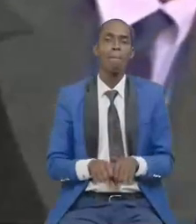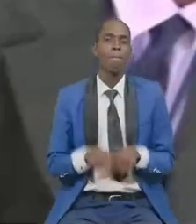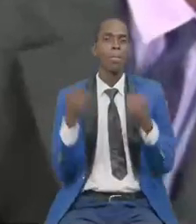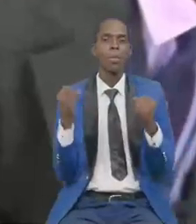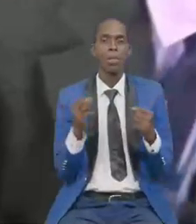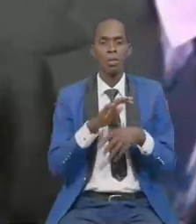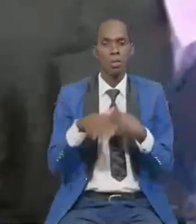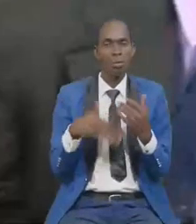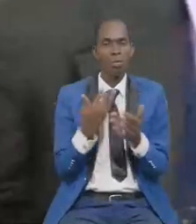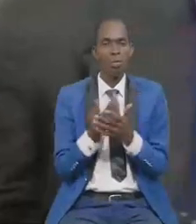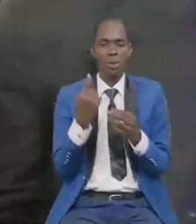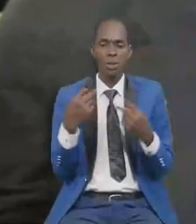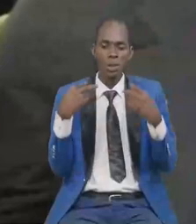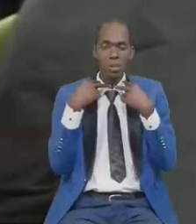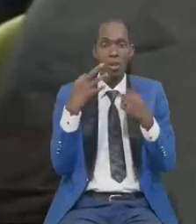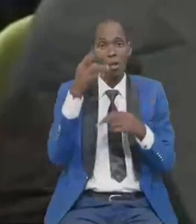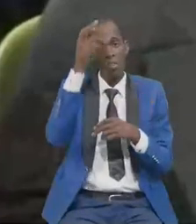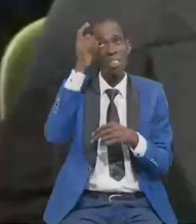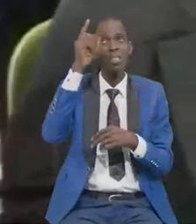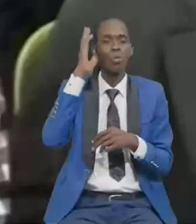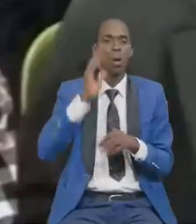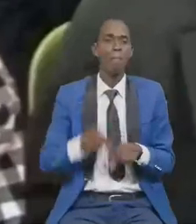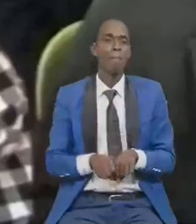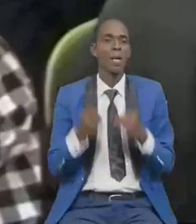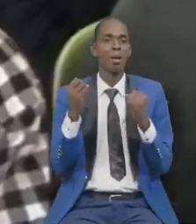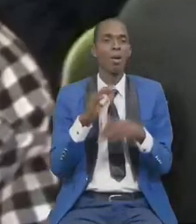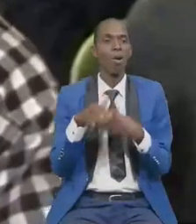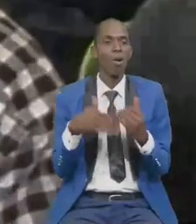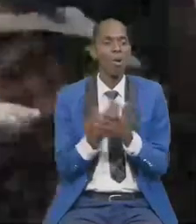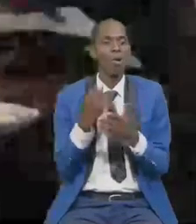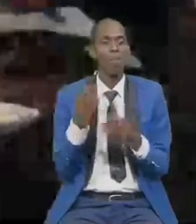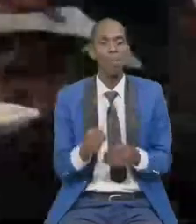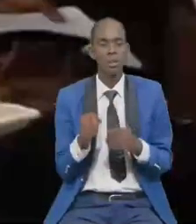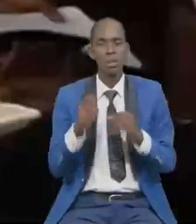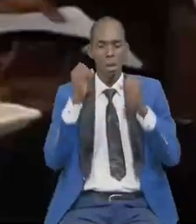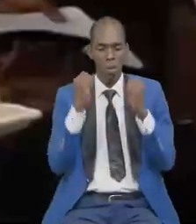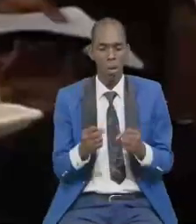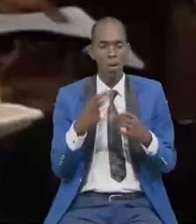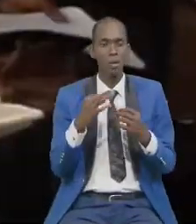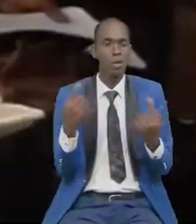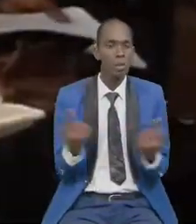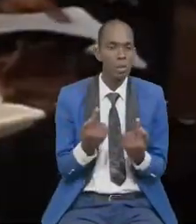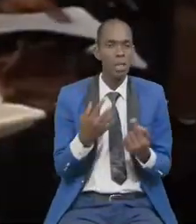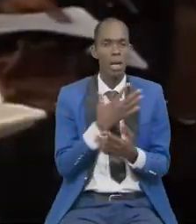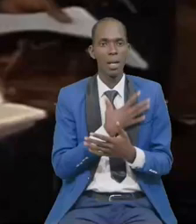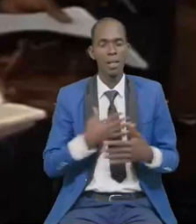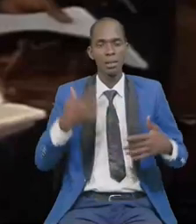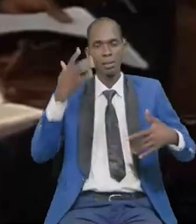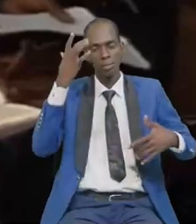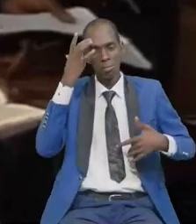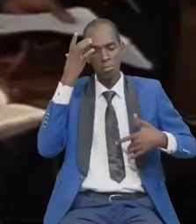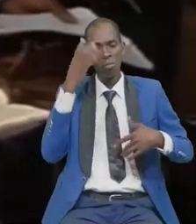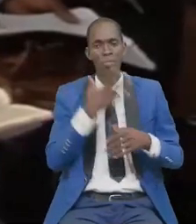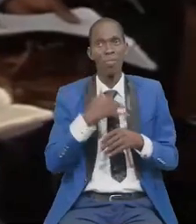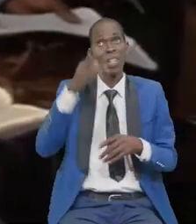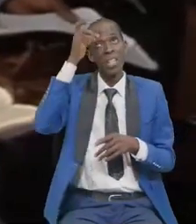tous les jougs de Satan. Il va briser les puissants des ténèbres et de la maladie. Il va